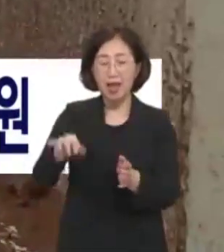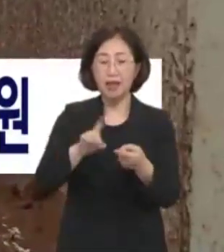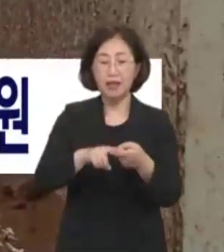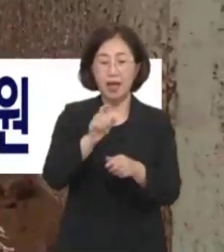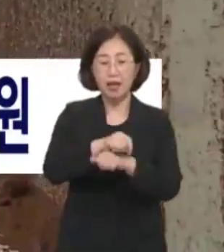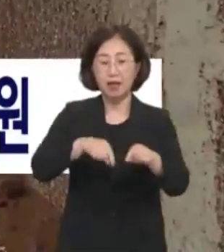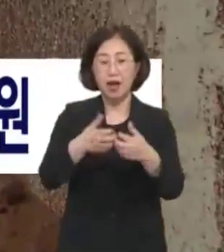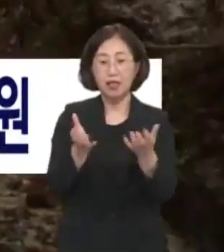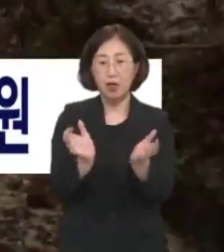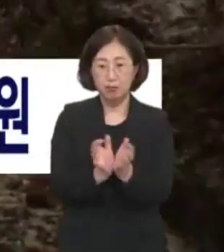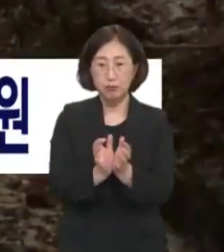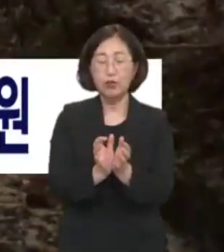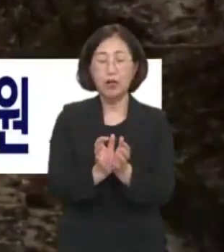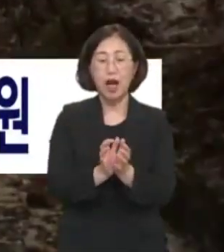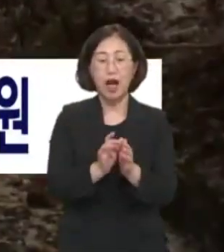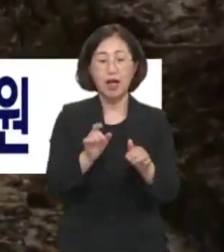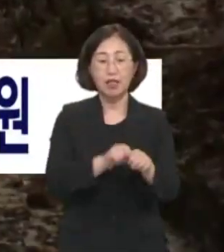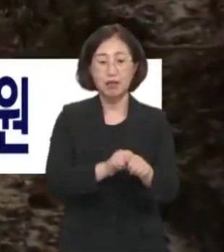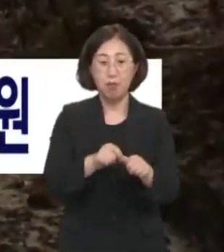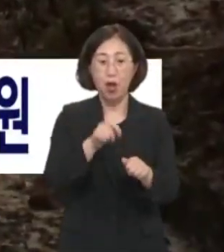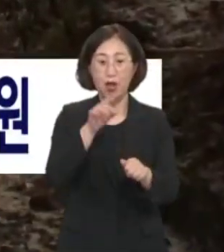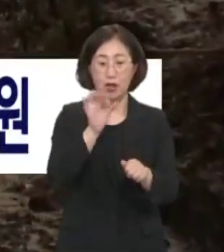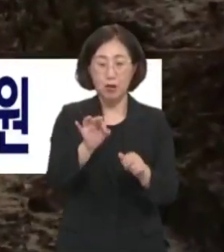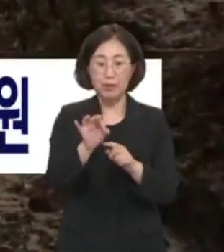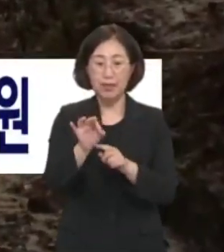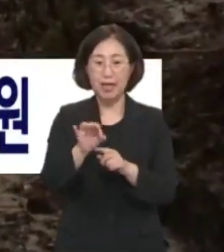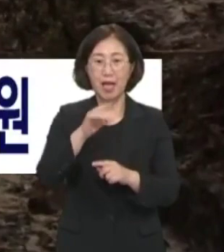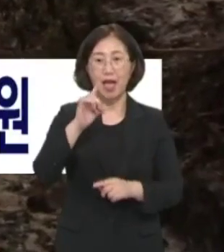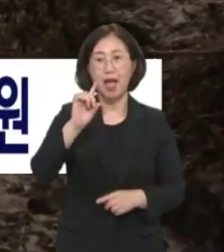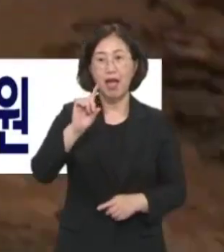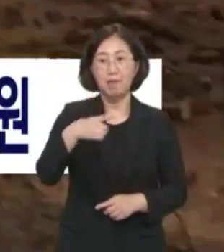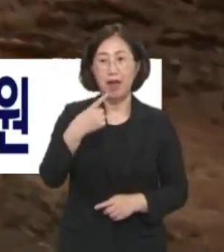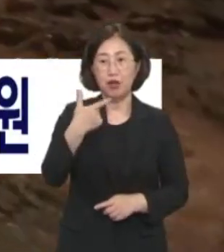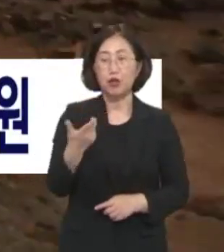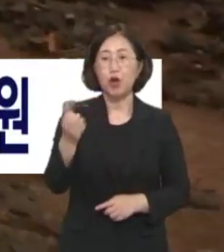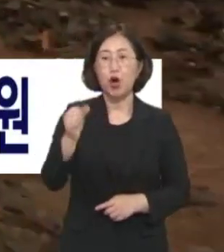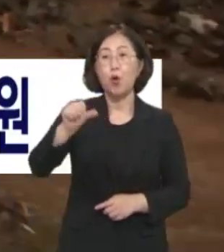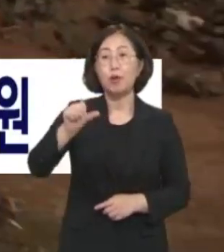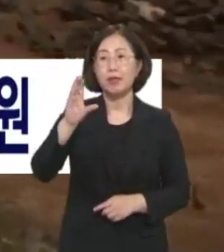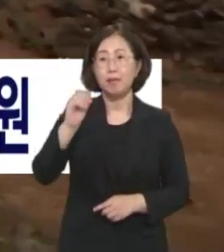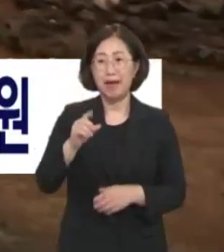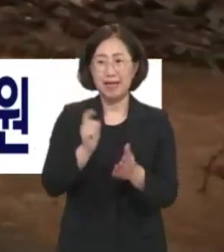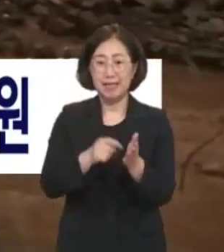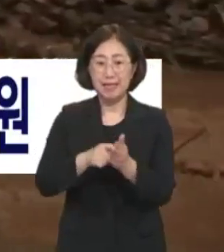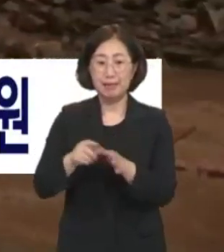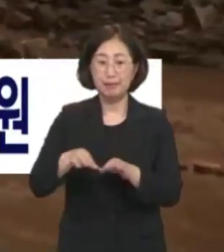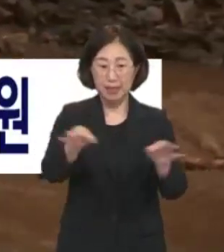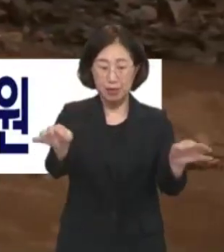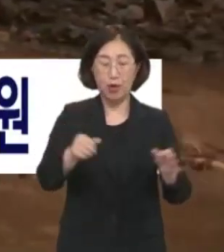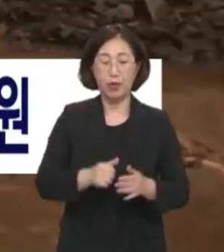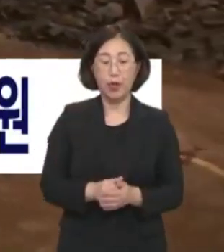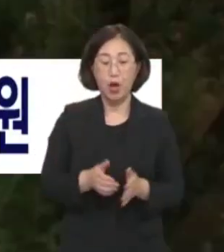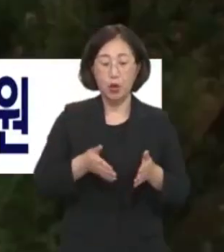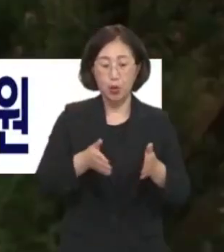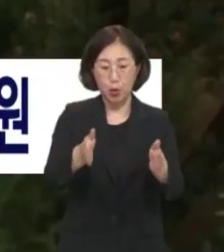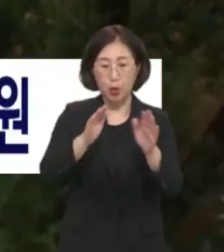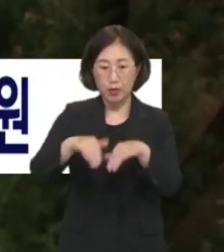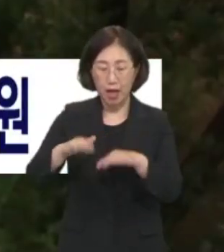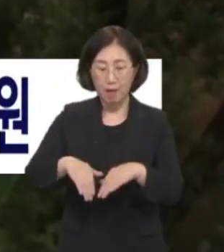행정안전부가 재난안전특별교부세 106억 5천만 원을 긴급 지원하기로 했습니다. 이는 호우로 도로 사면